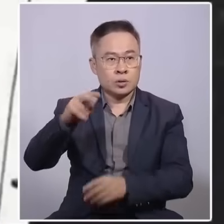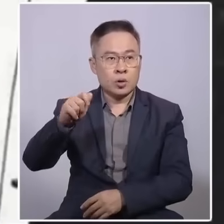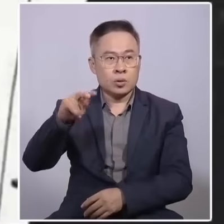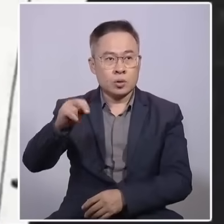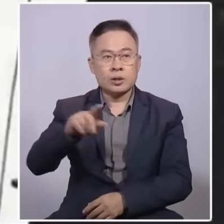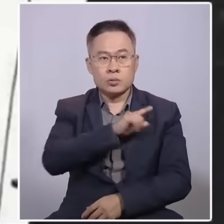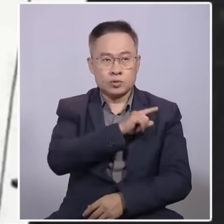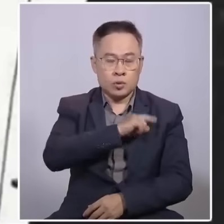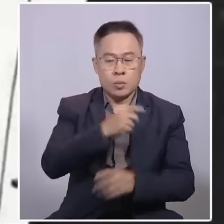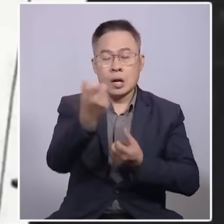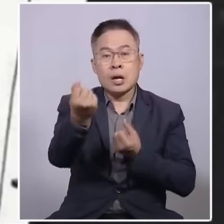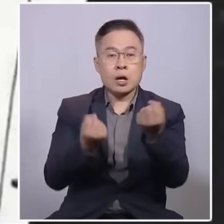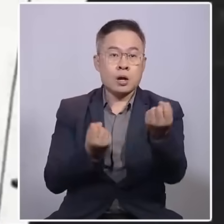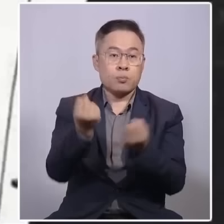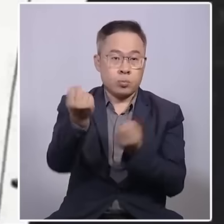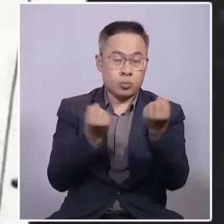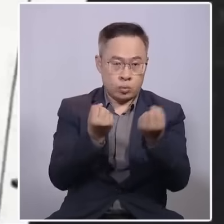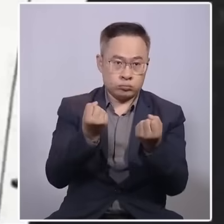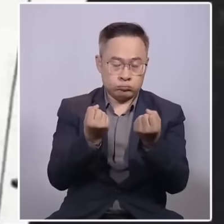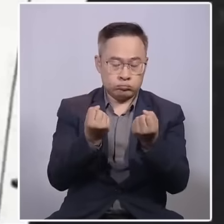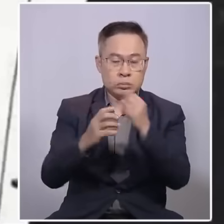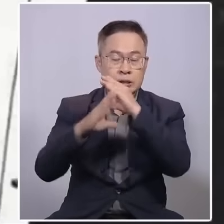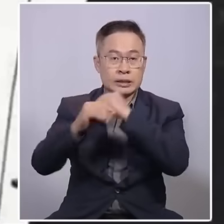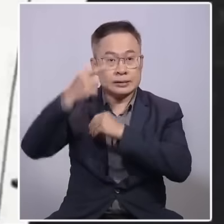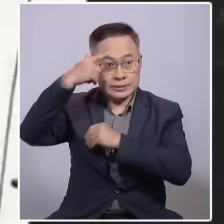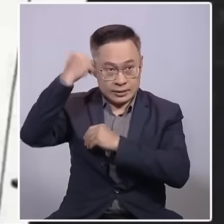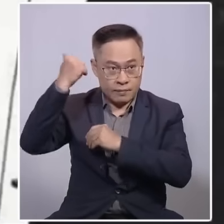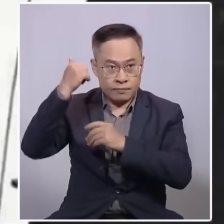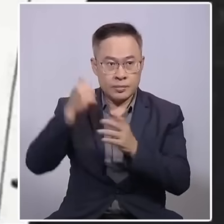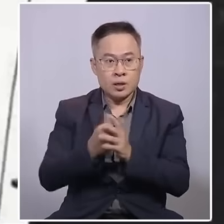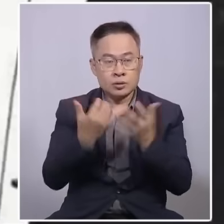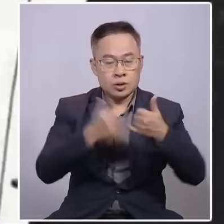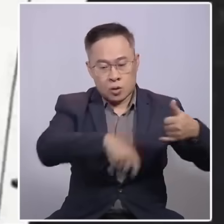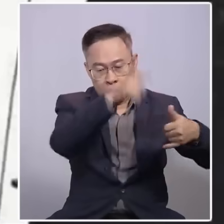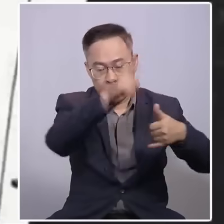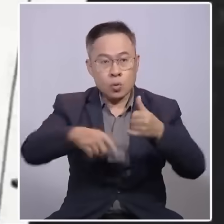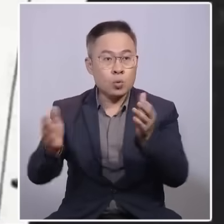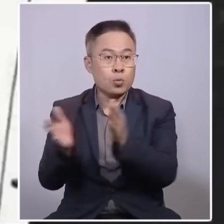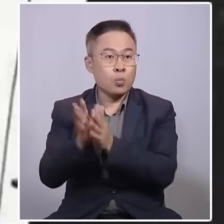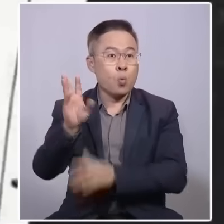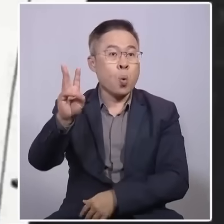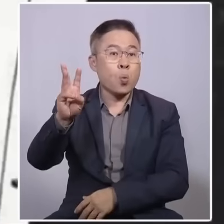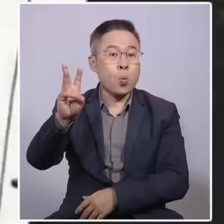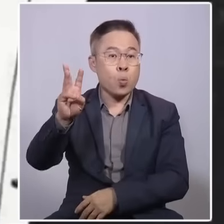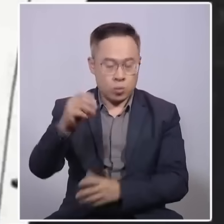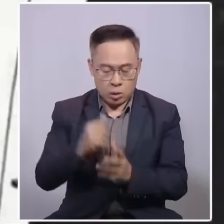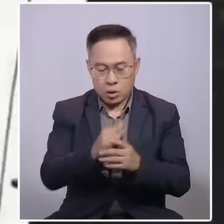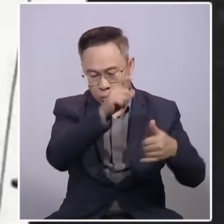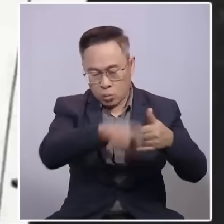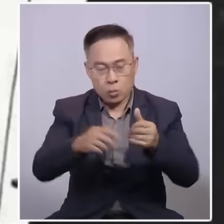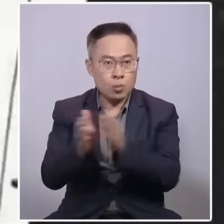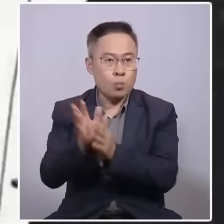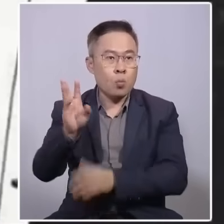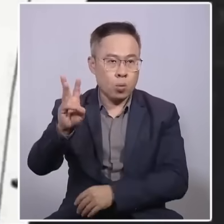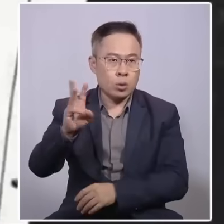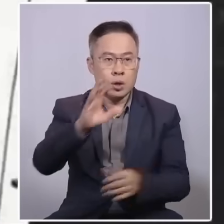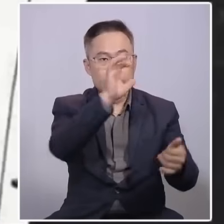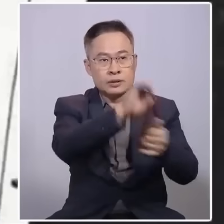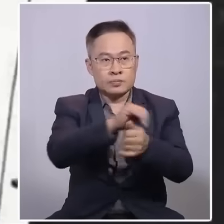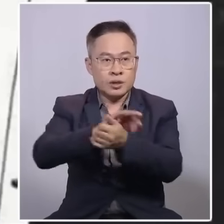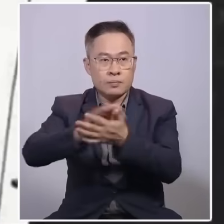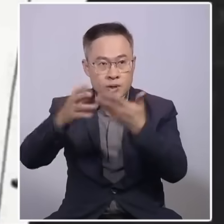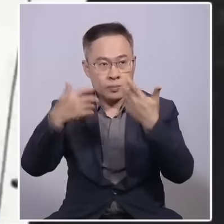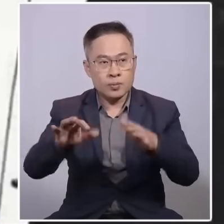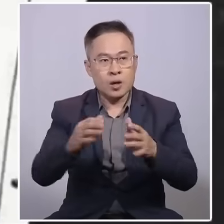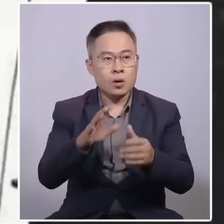ว่าผู้ต้องหาเนี่ยถูกจับกุมหมดแล้วนะคะทั้งหมด 6คน 6คนใช่เหลือแค่เสียแป้ง